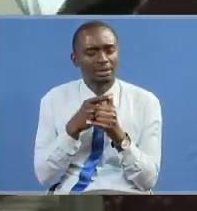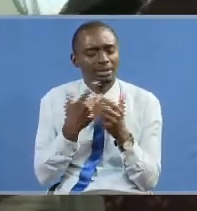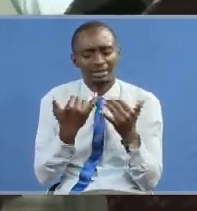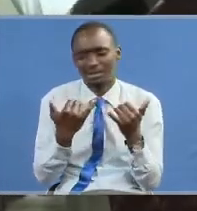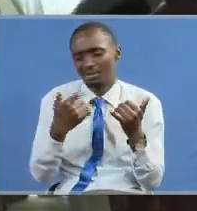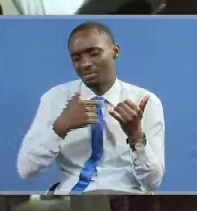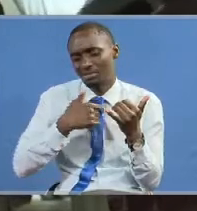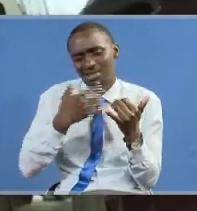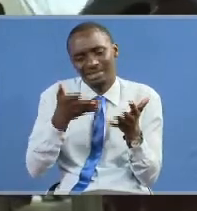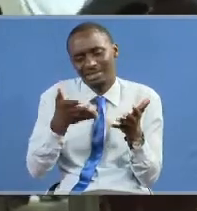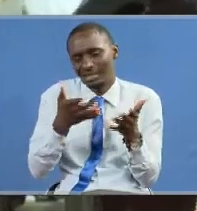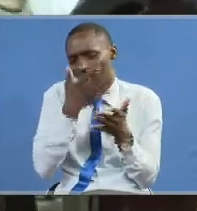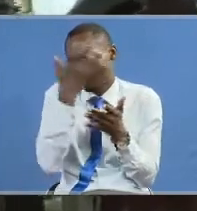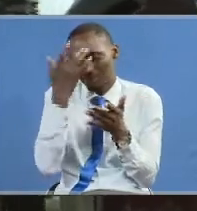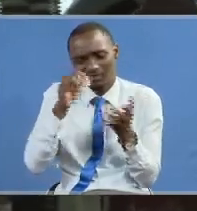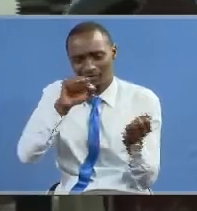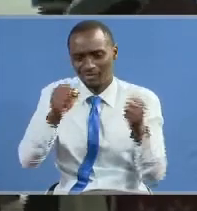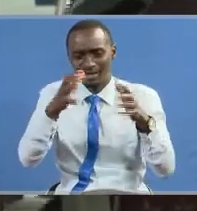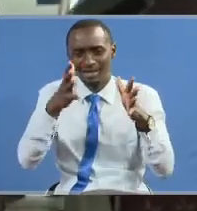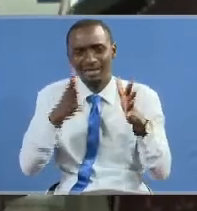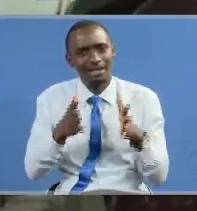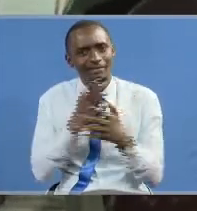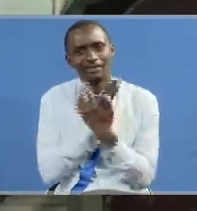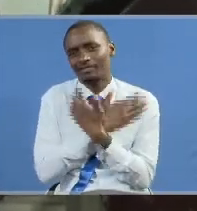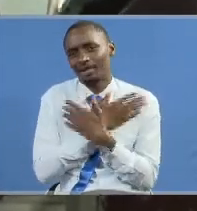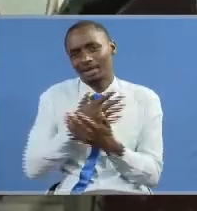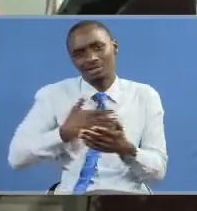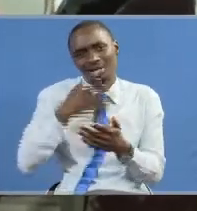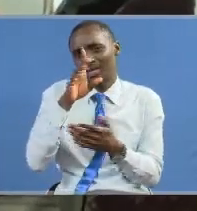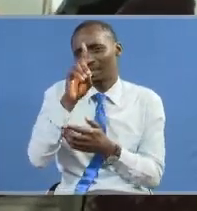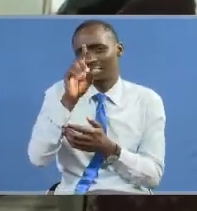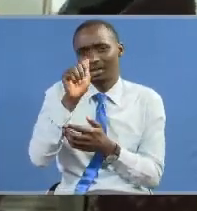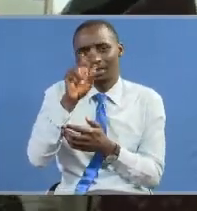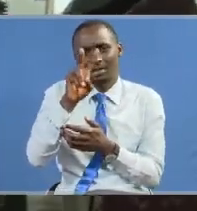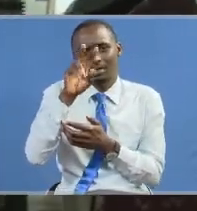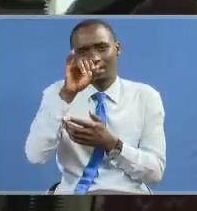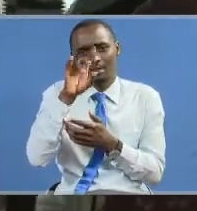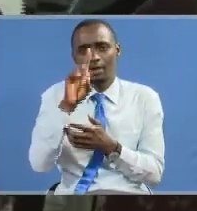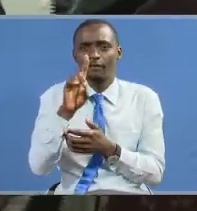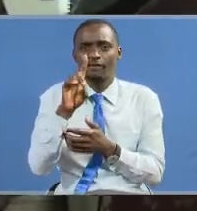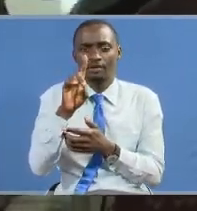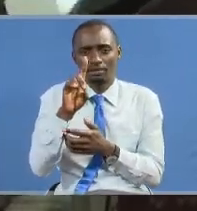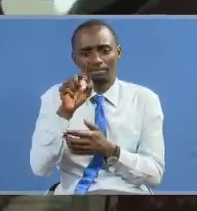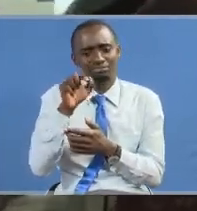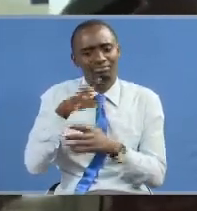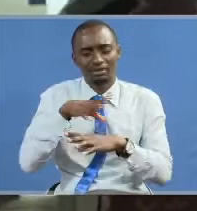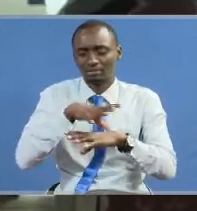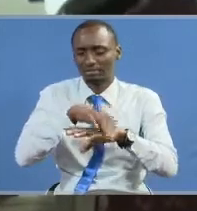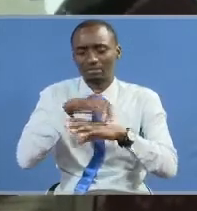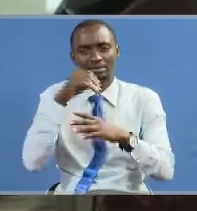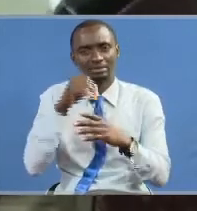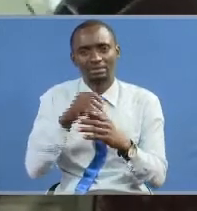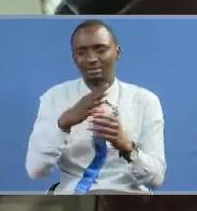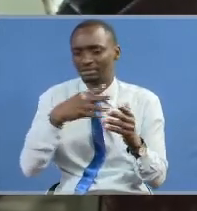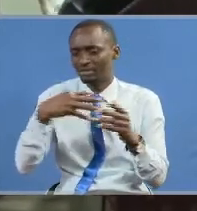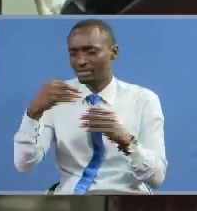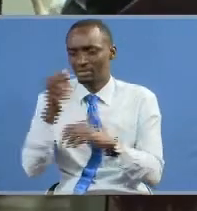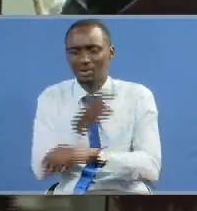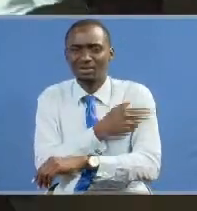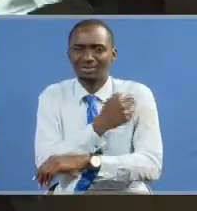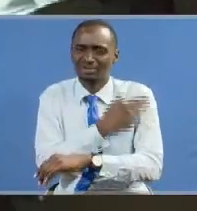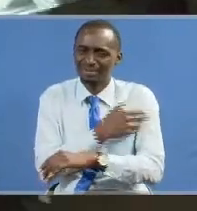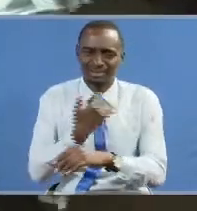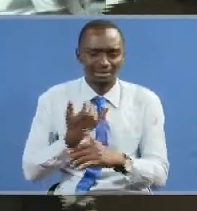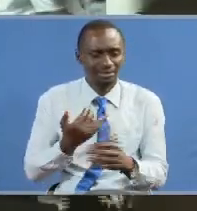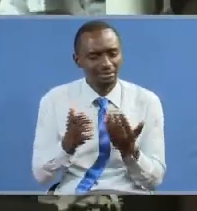kwa sababu ya yule driver mwenzangu kidogo anaitwa David Macharia, ndiye ambaye sasa nimemchukua nikamkimbiza hapa hospitali na